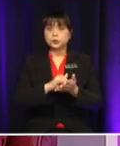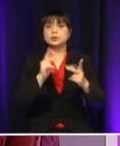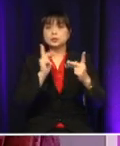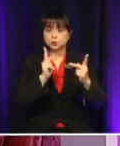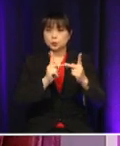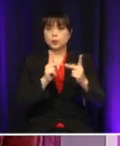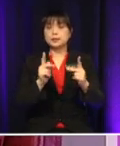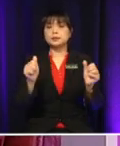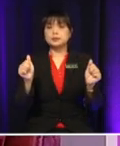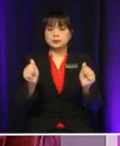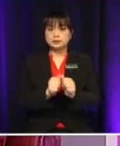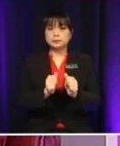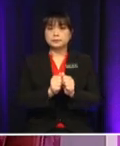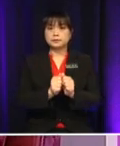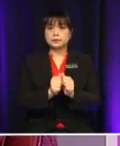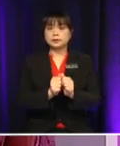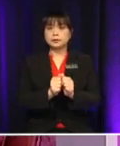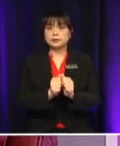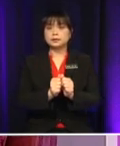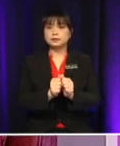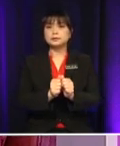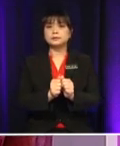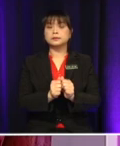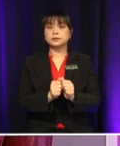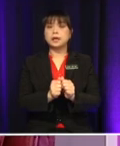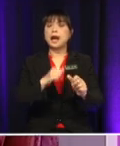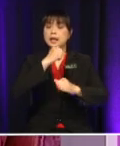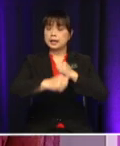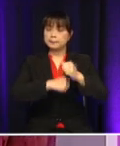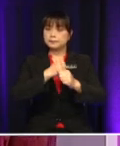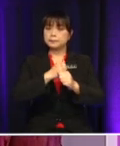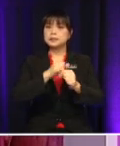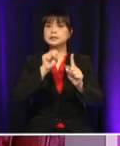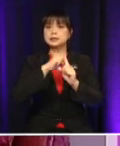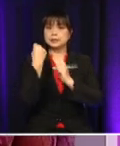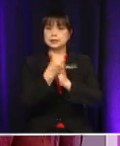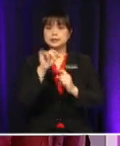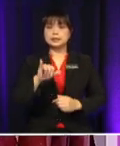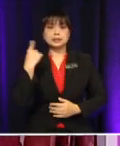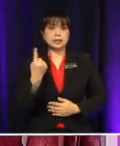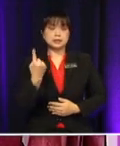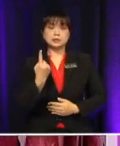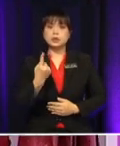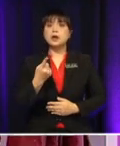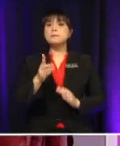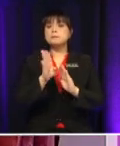ada dia boleh kemandirian dia kepada alam sekitar yang setia Saya berubah sebenarnya